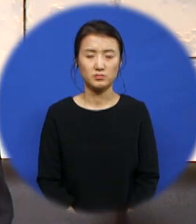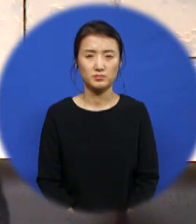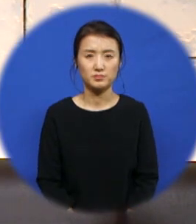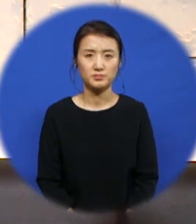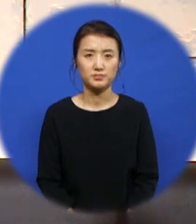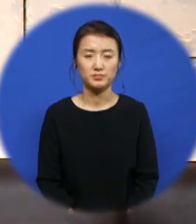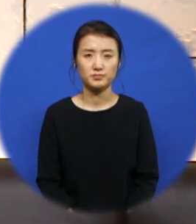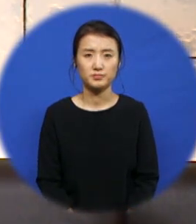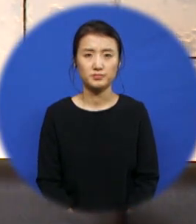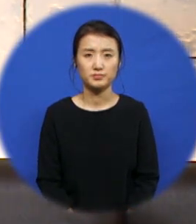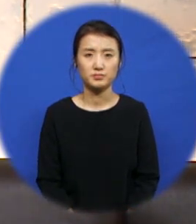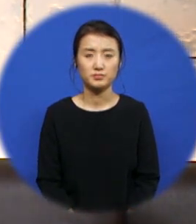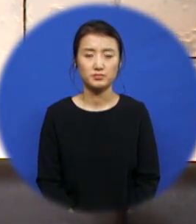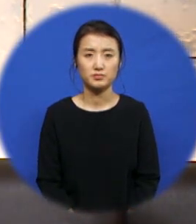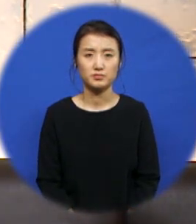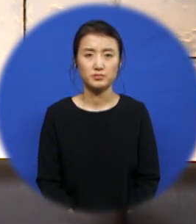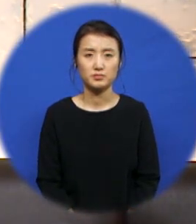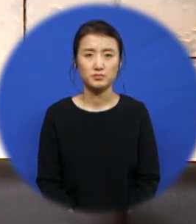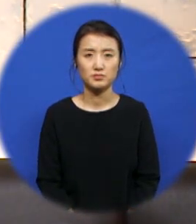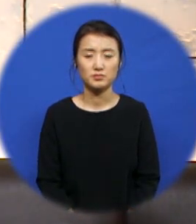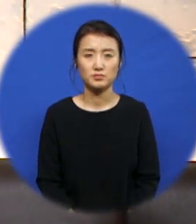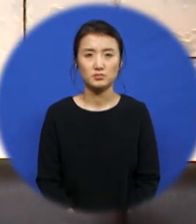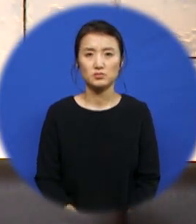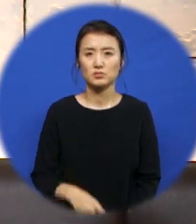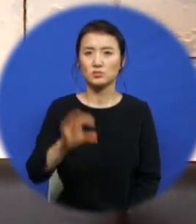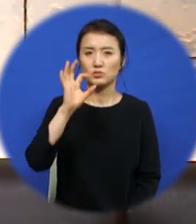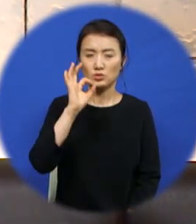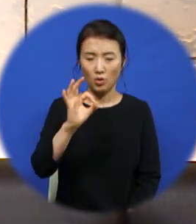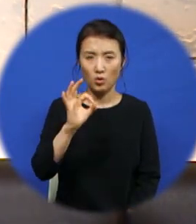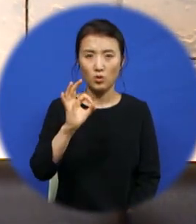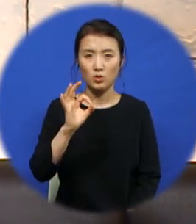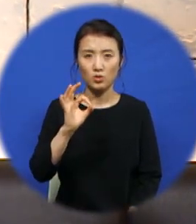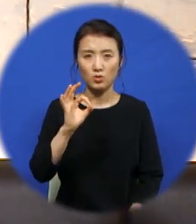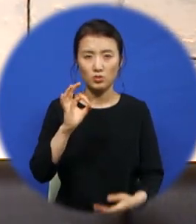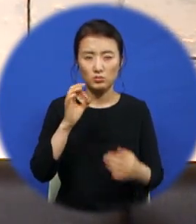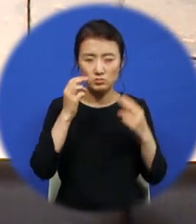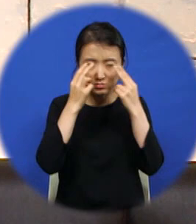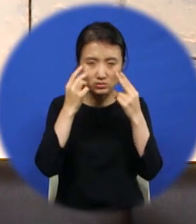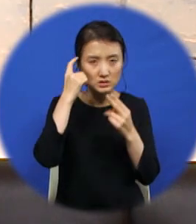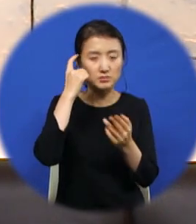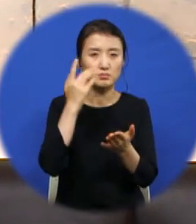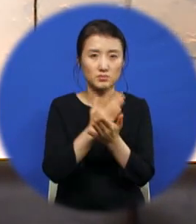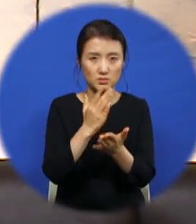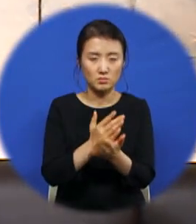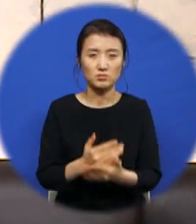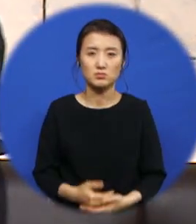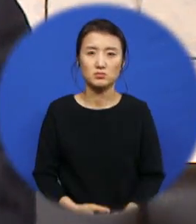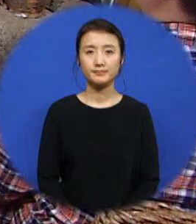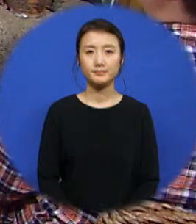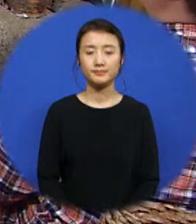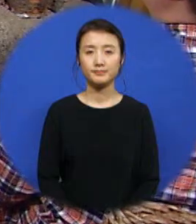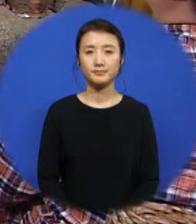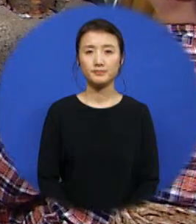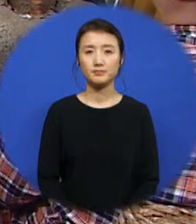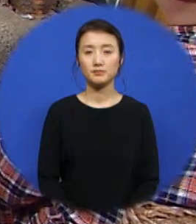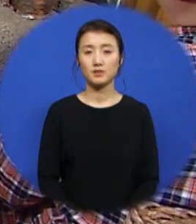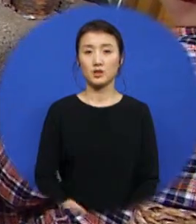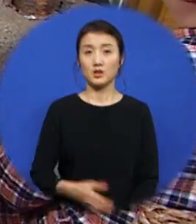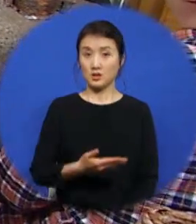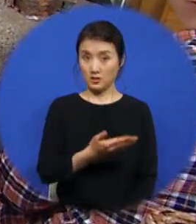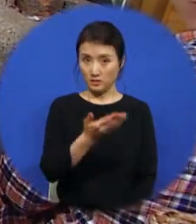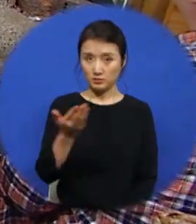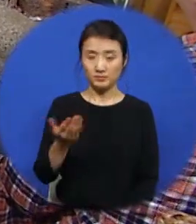눈을 너무 이렇게 동네 눈이 막 가면 안될것 같아요 그 남 보시죠 유대